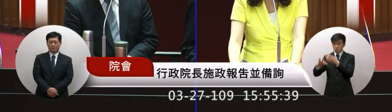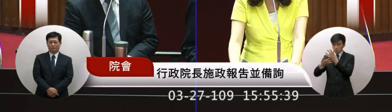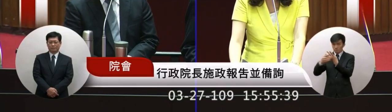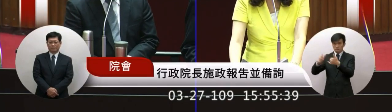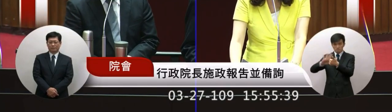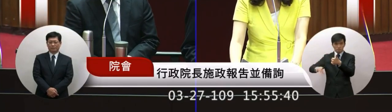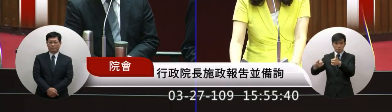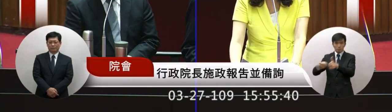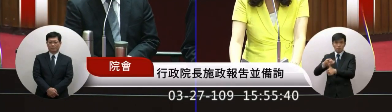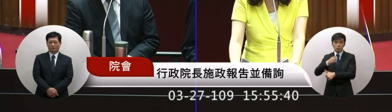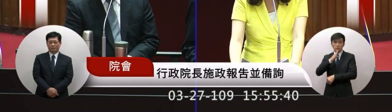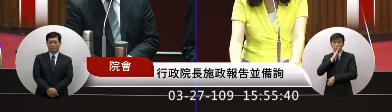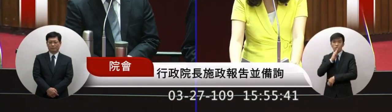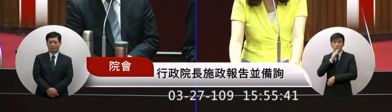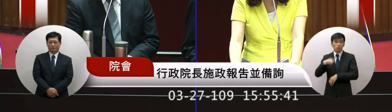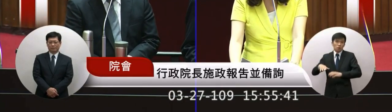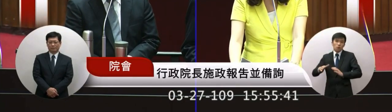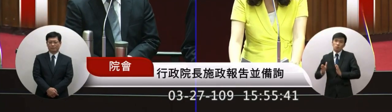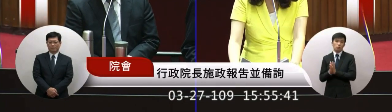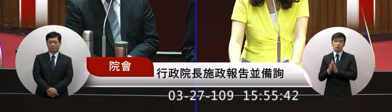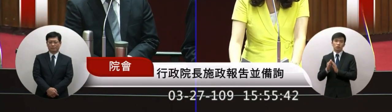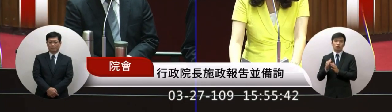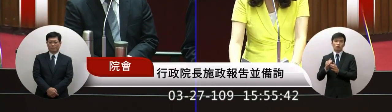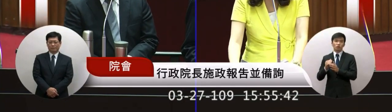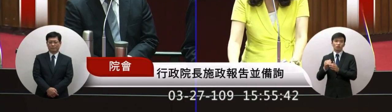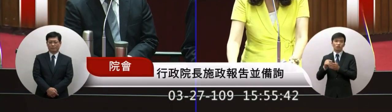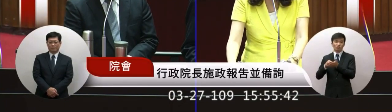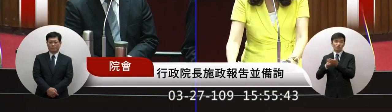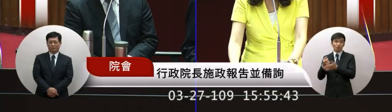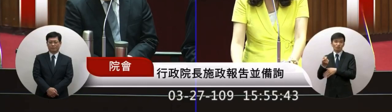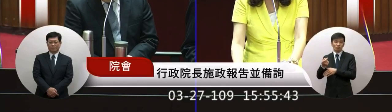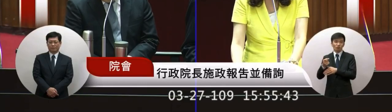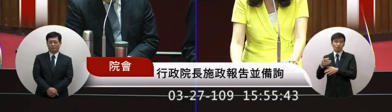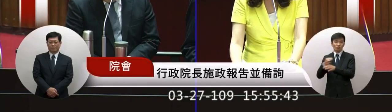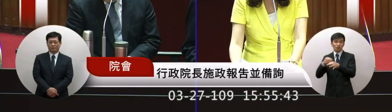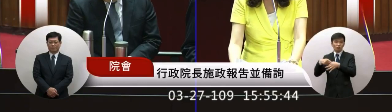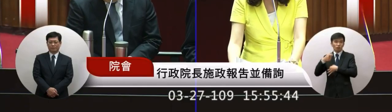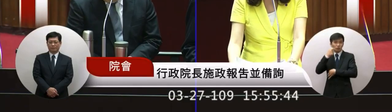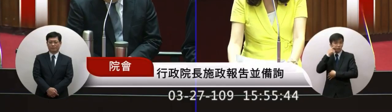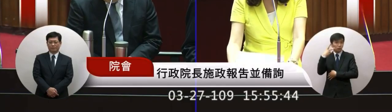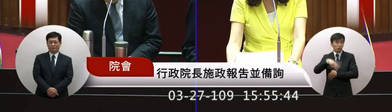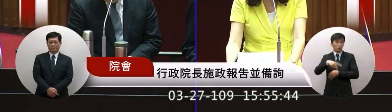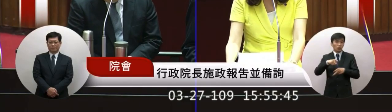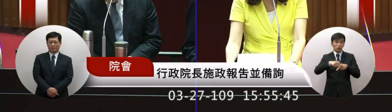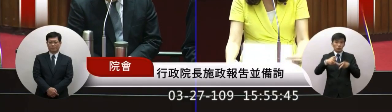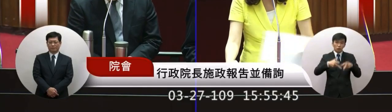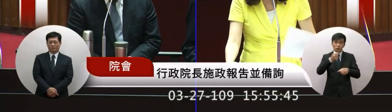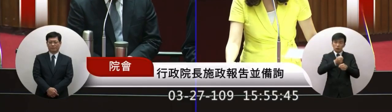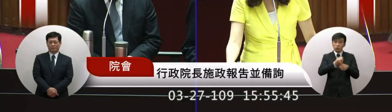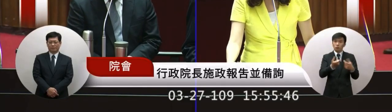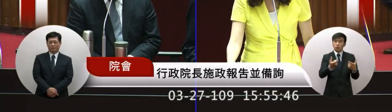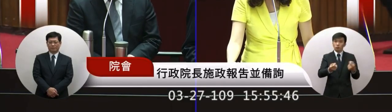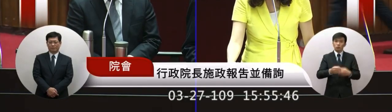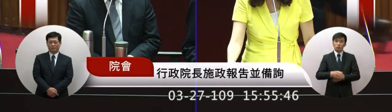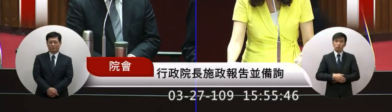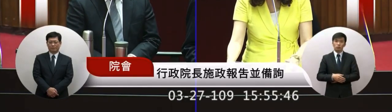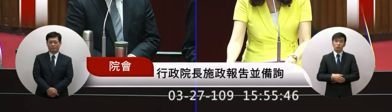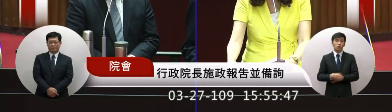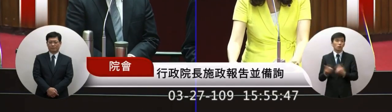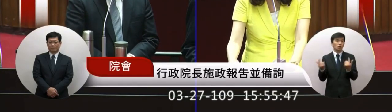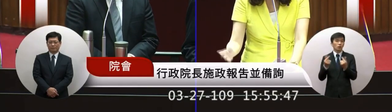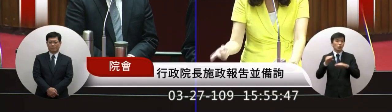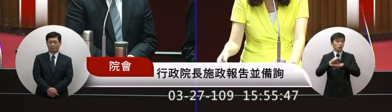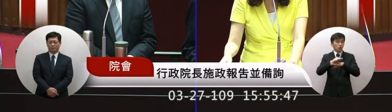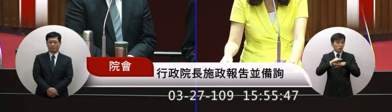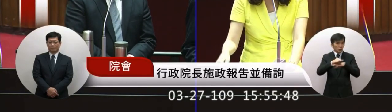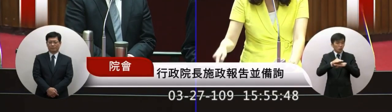冲，因为内需马上急冻紧缩，制造业锻炼的危机也没有停过，包括汽车零